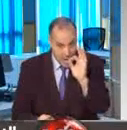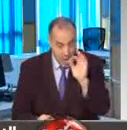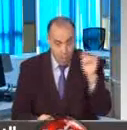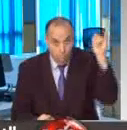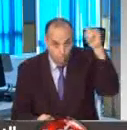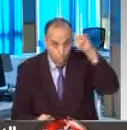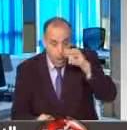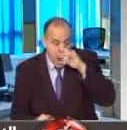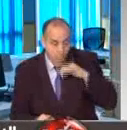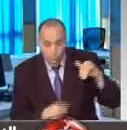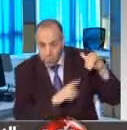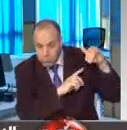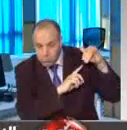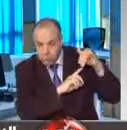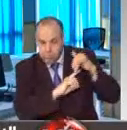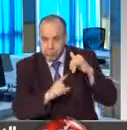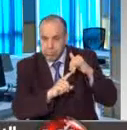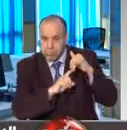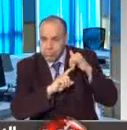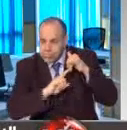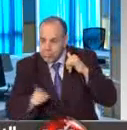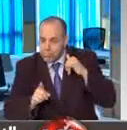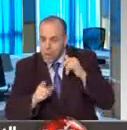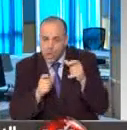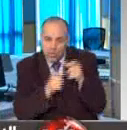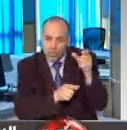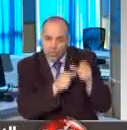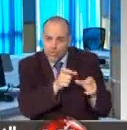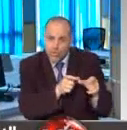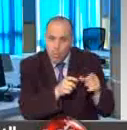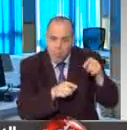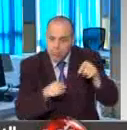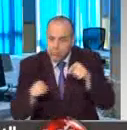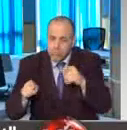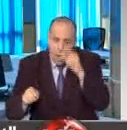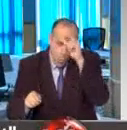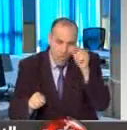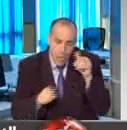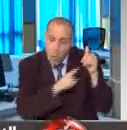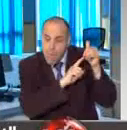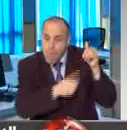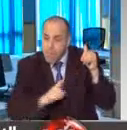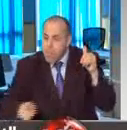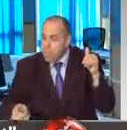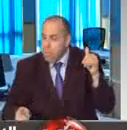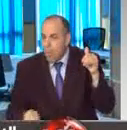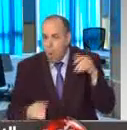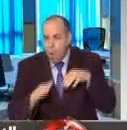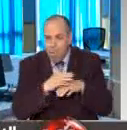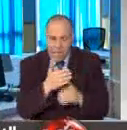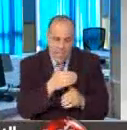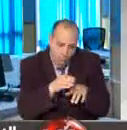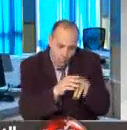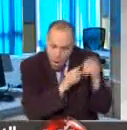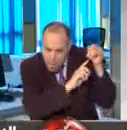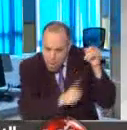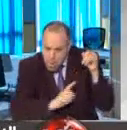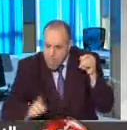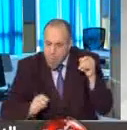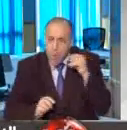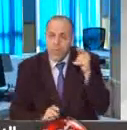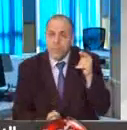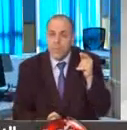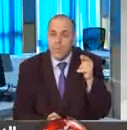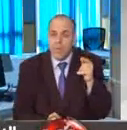طيران التحالف العربي استهدف تجمعات ومواقع للحوثيين بها مخازن للأسلحة وقد تمكنت